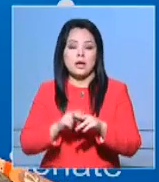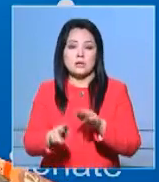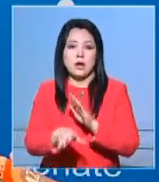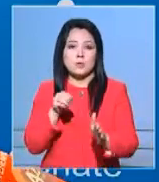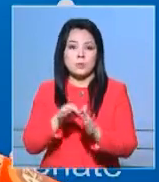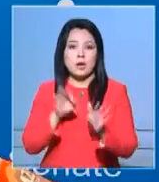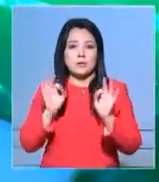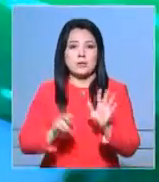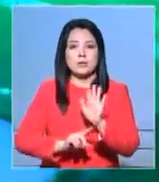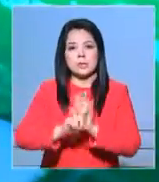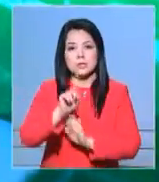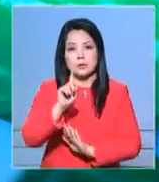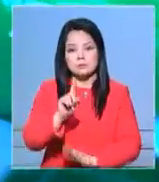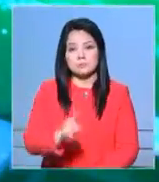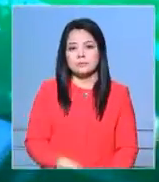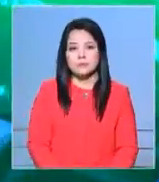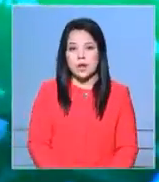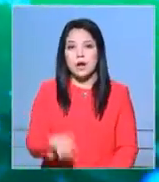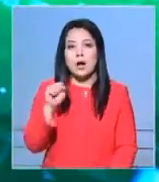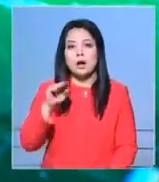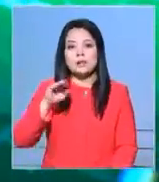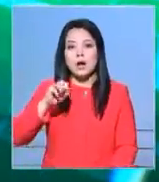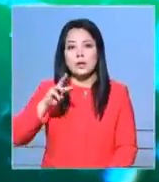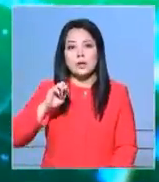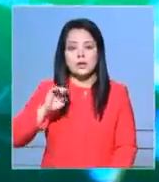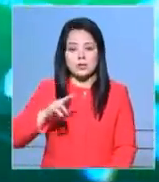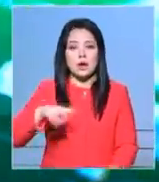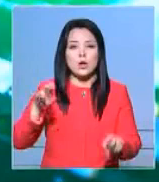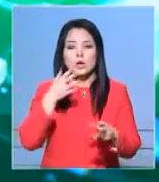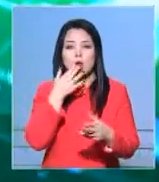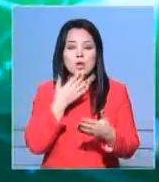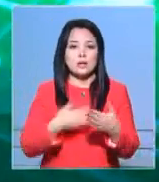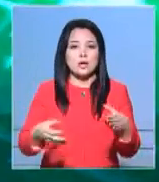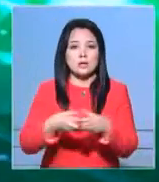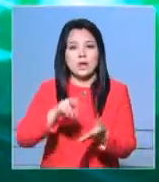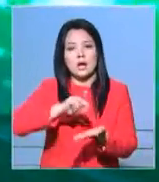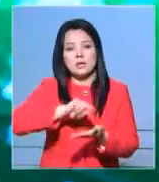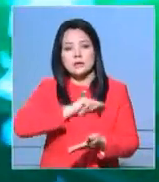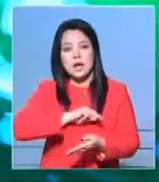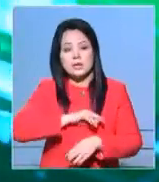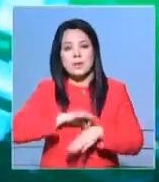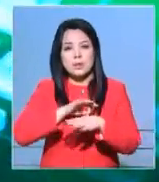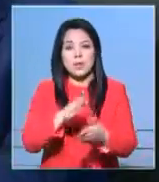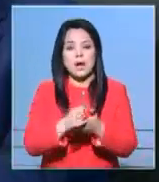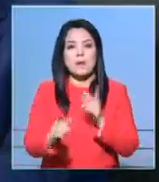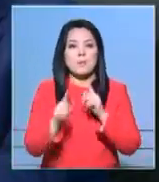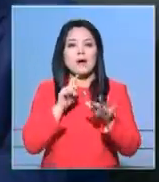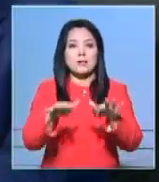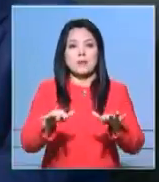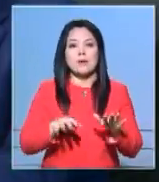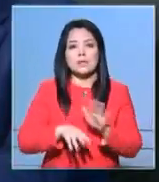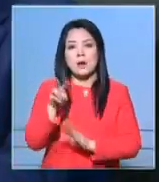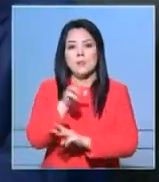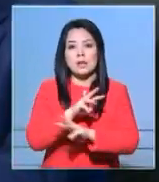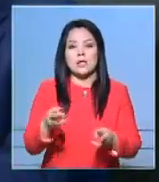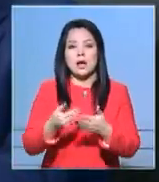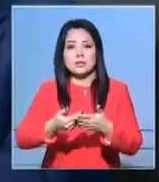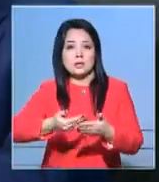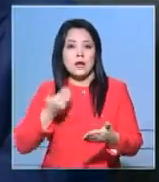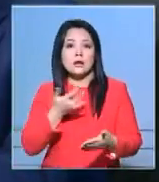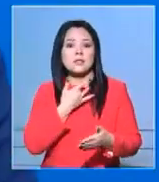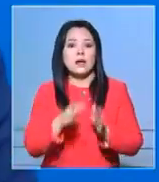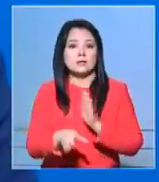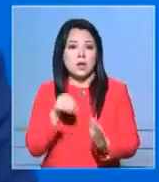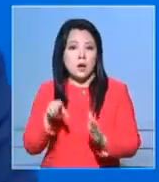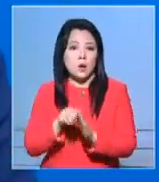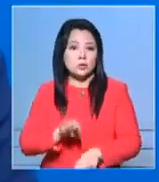есептеймін. Атамекен ұлттық кәсіпкерлер палатасы да парламент пен мәслихат сайлауын мерзімінен бұрын өткізу туралы депутаттар бастамасын